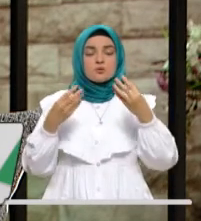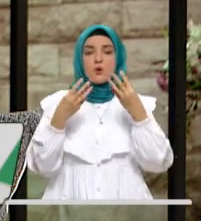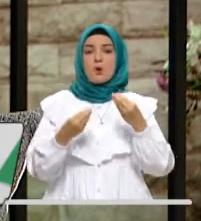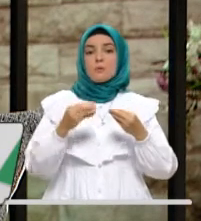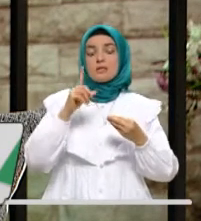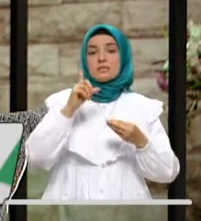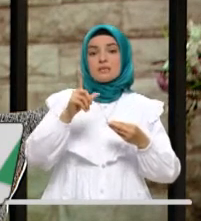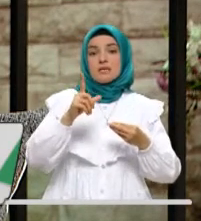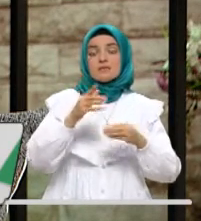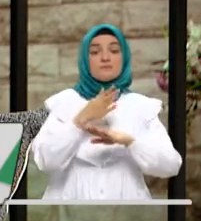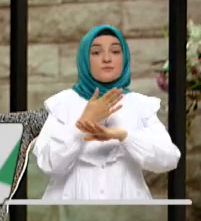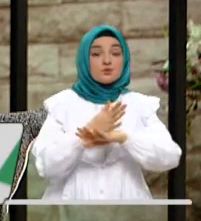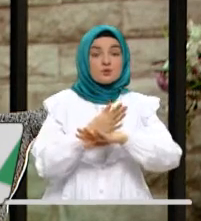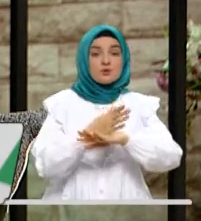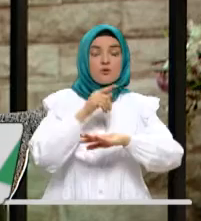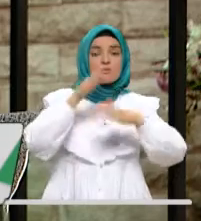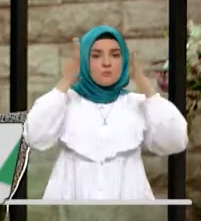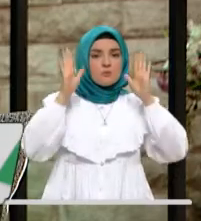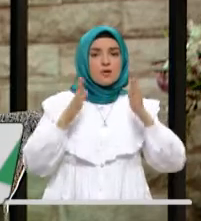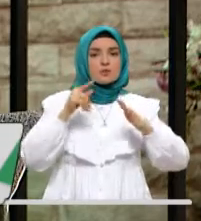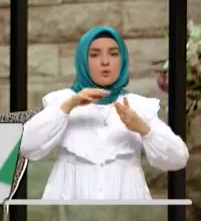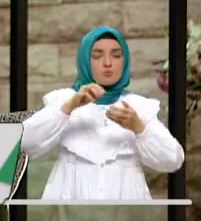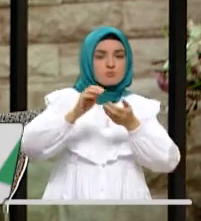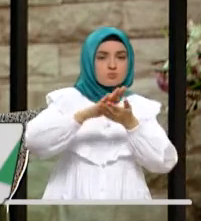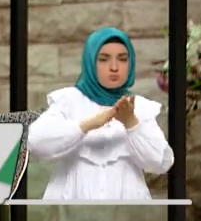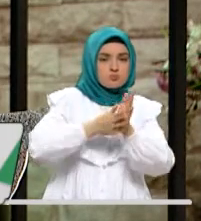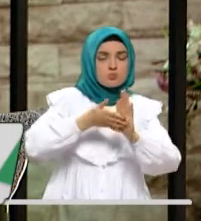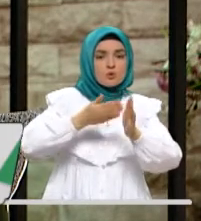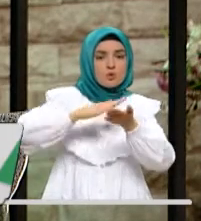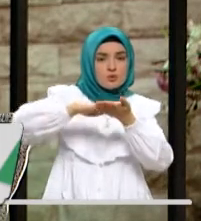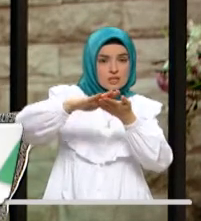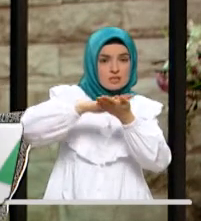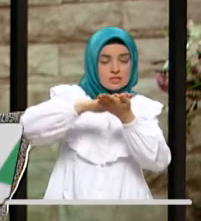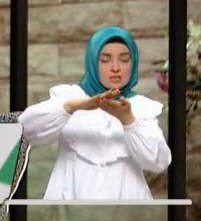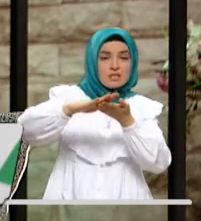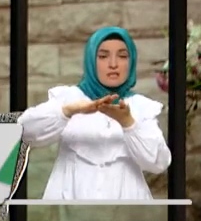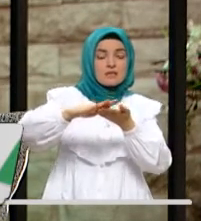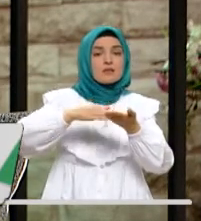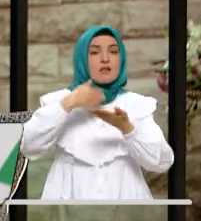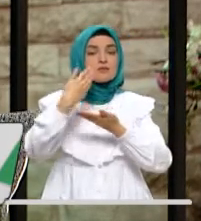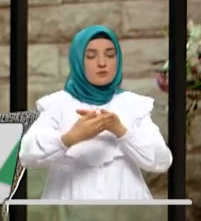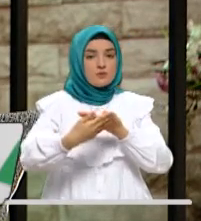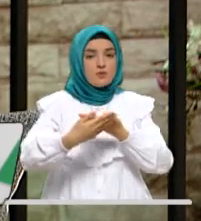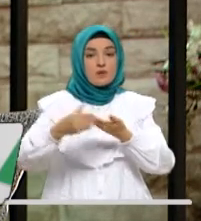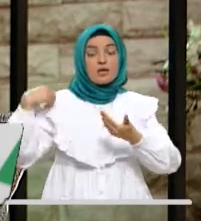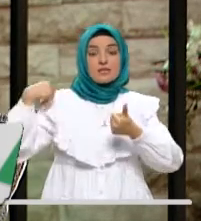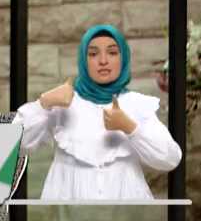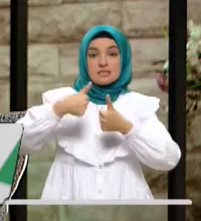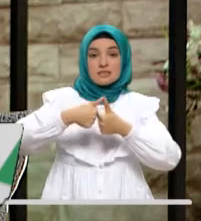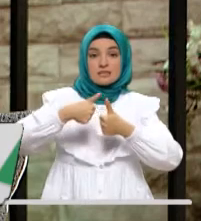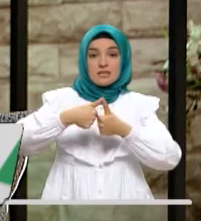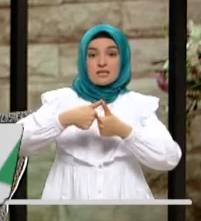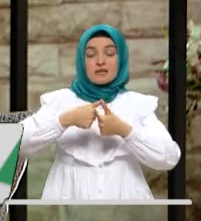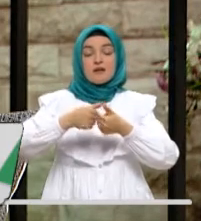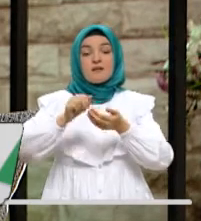Çünkü parlatıcı o bulaşıkların üzerine geçtikten, temas ettikten sonra tekrar bir durulama suyu